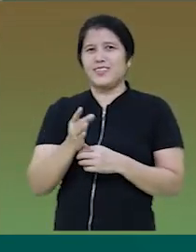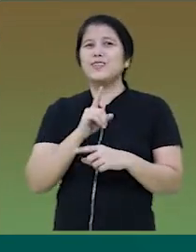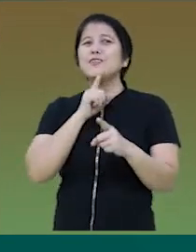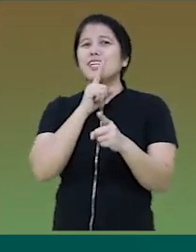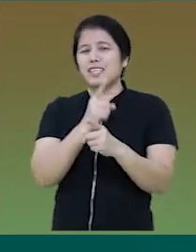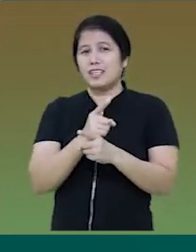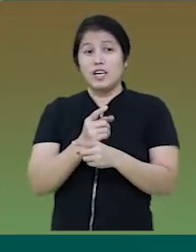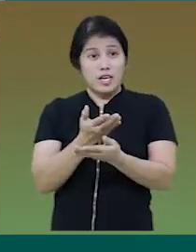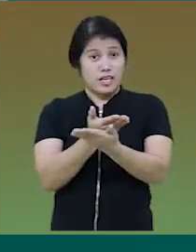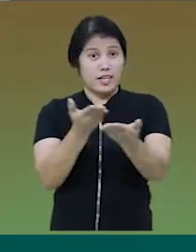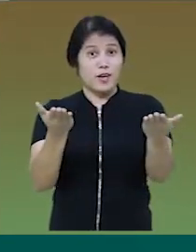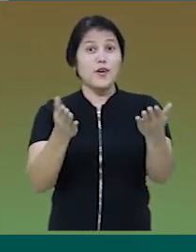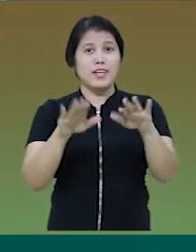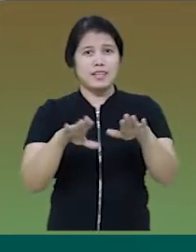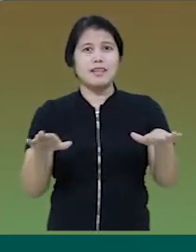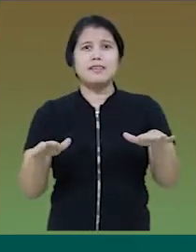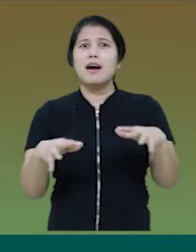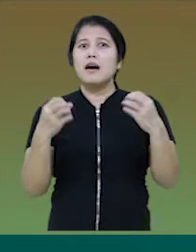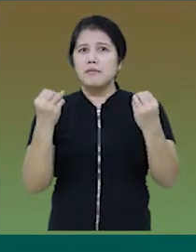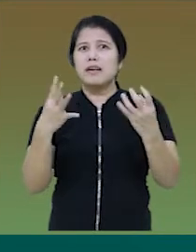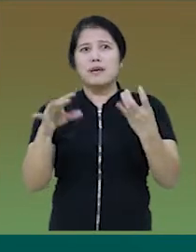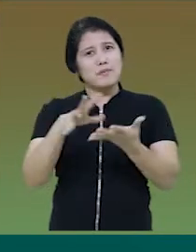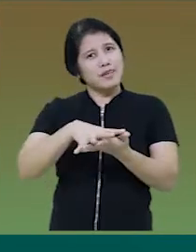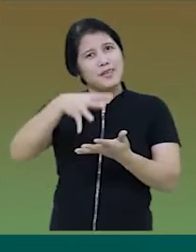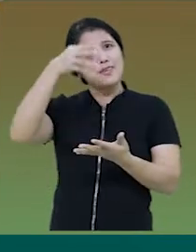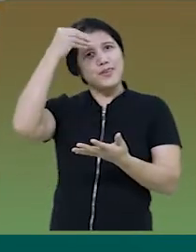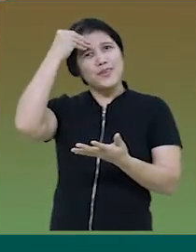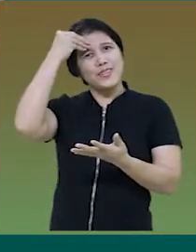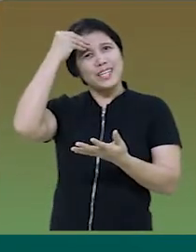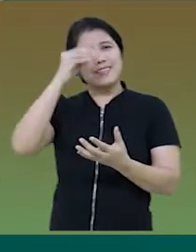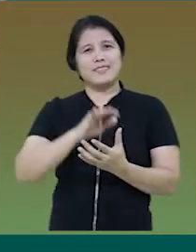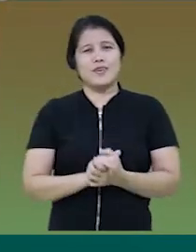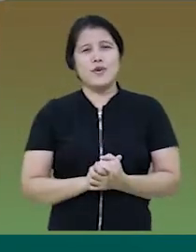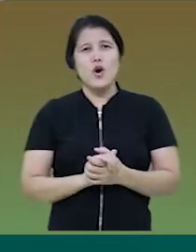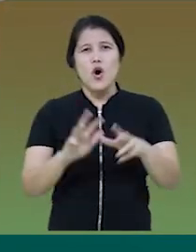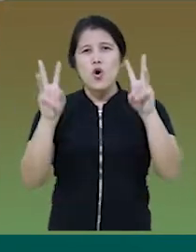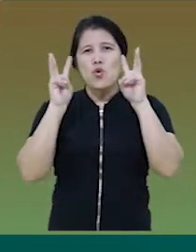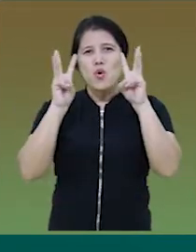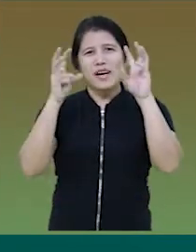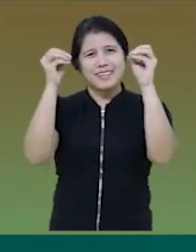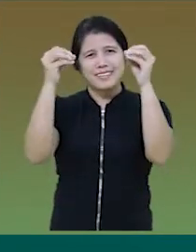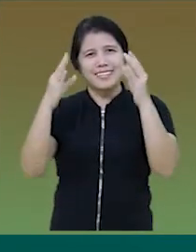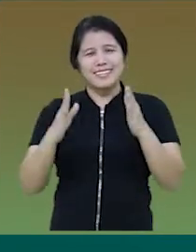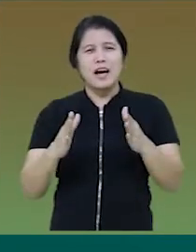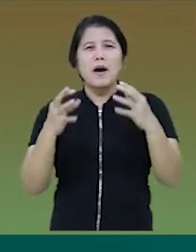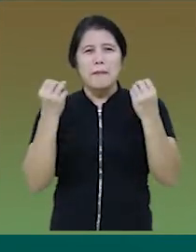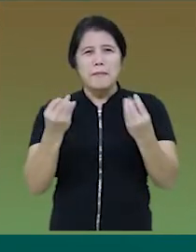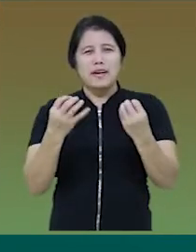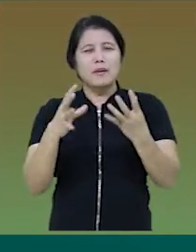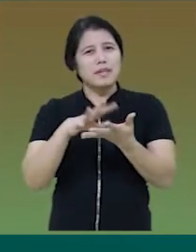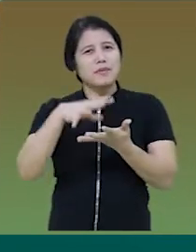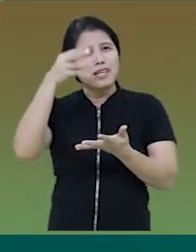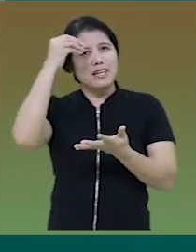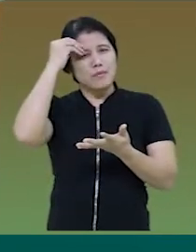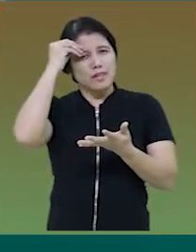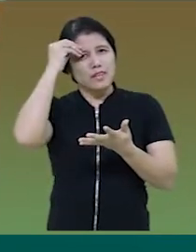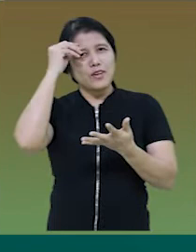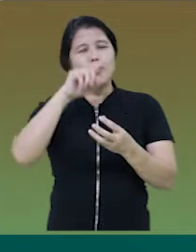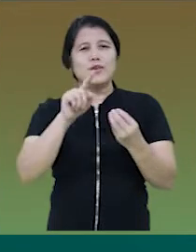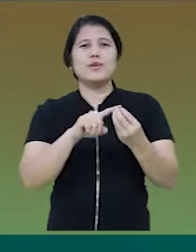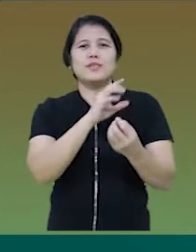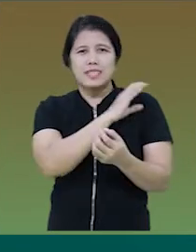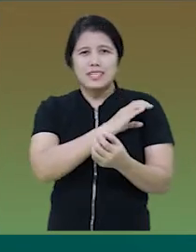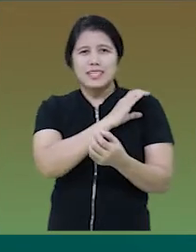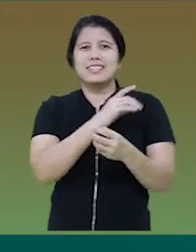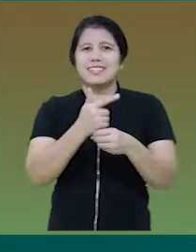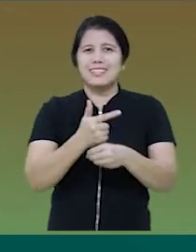talaga. Kayo, kids, madami ba kayo natutunan? Wow, teacher! Marami na kaming nalaman tungkol